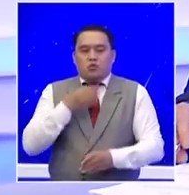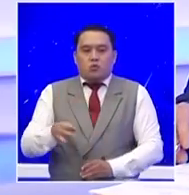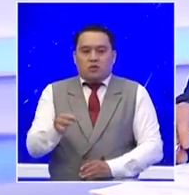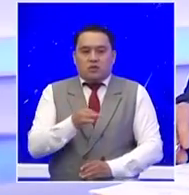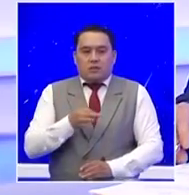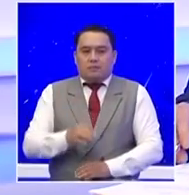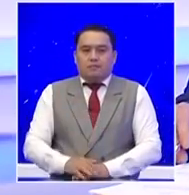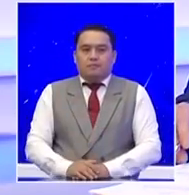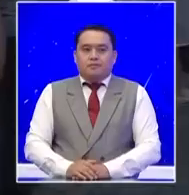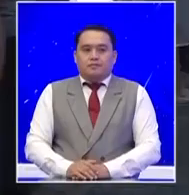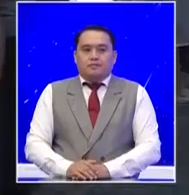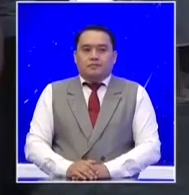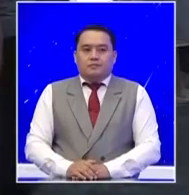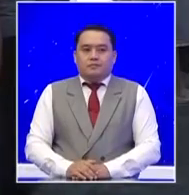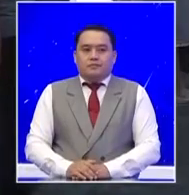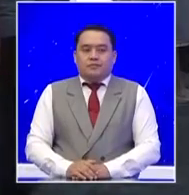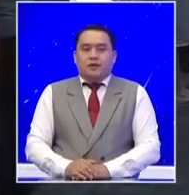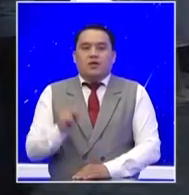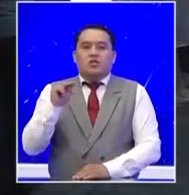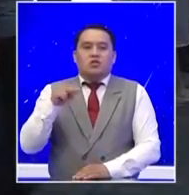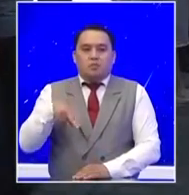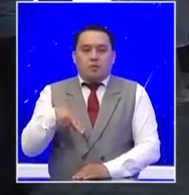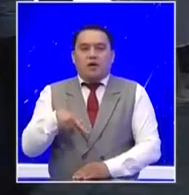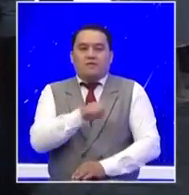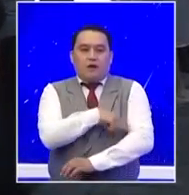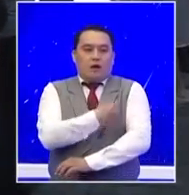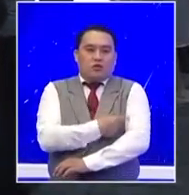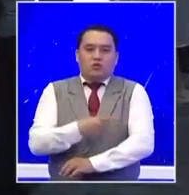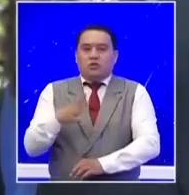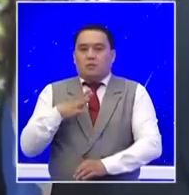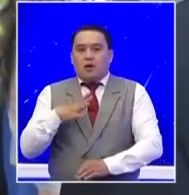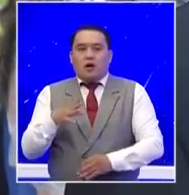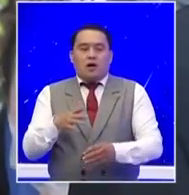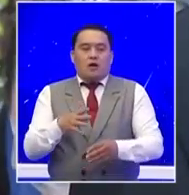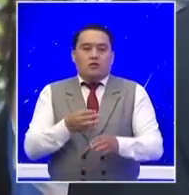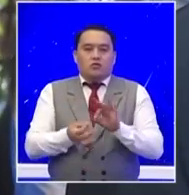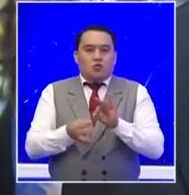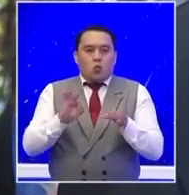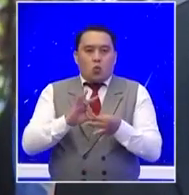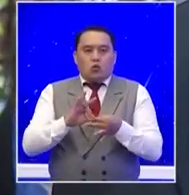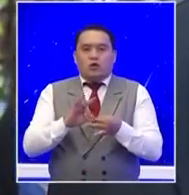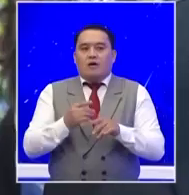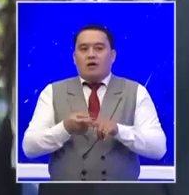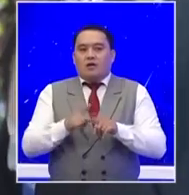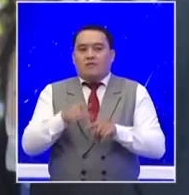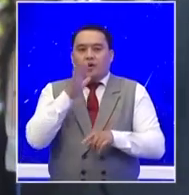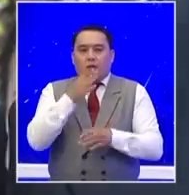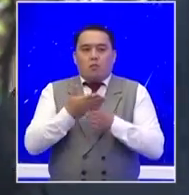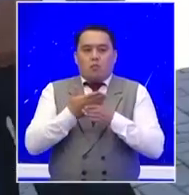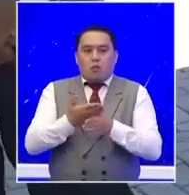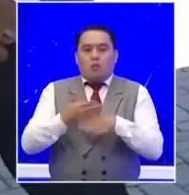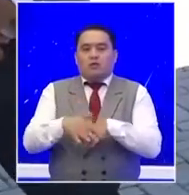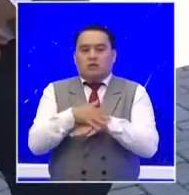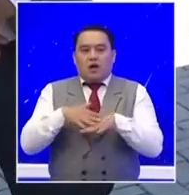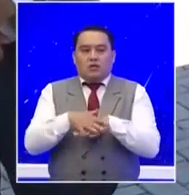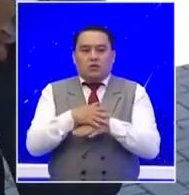области. В период пандемии на плечи врачей и медицинского персонала легла нелегкая задача. В это время их помощь населению